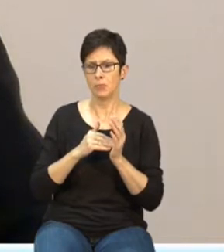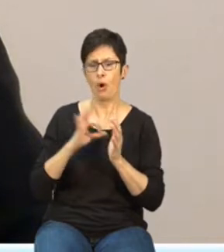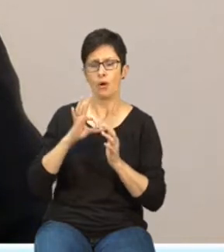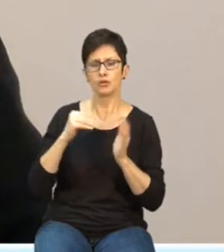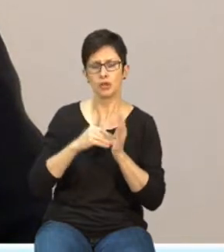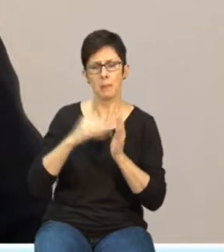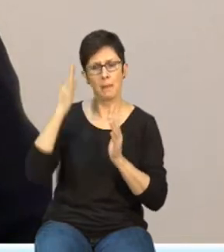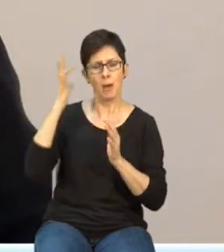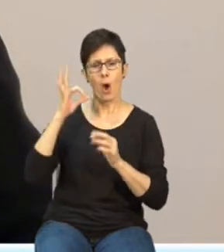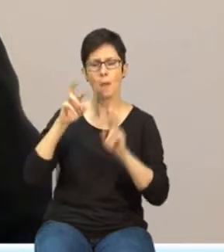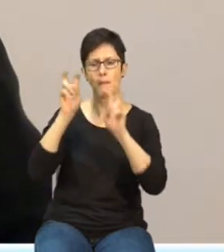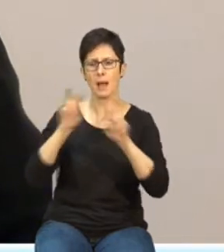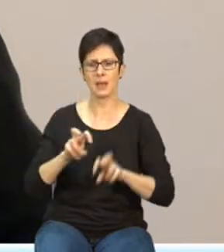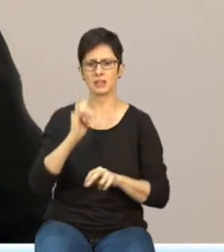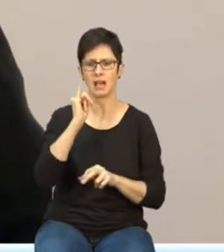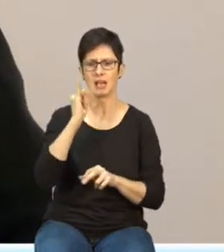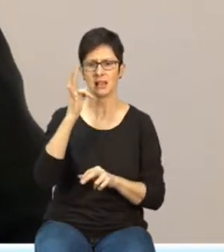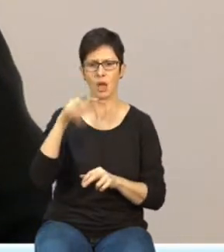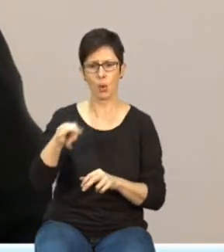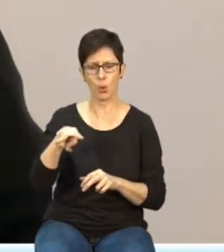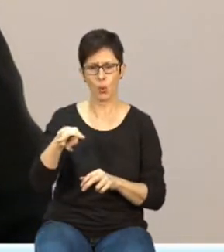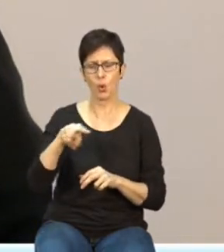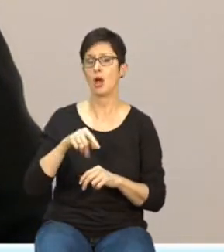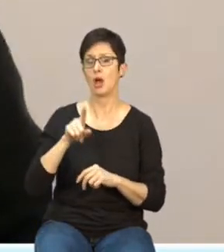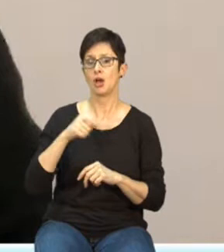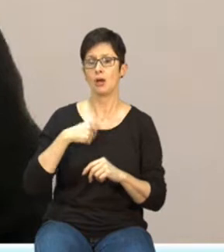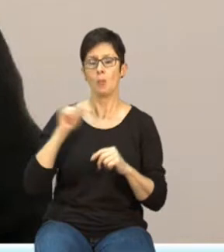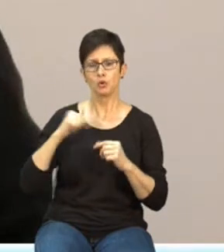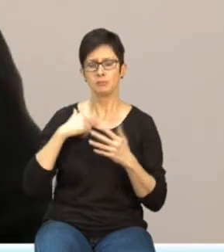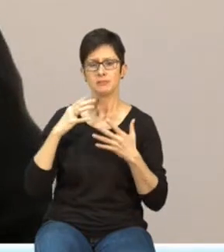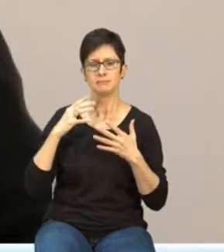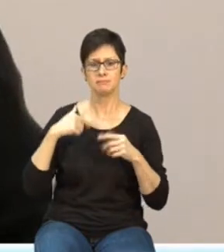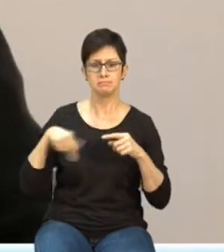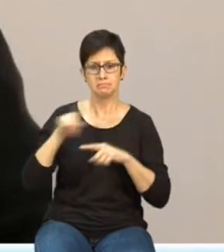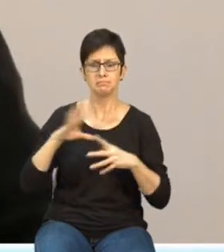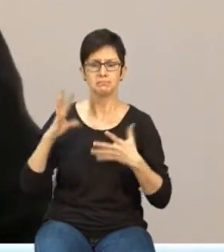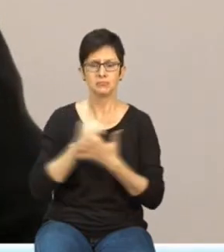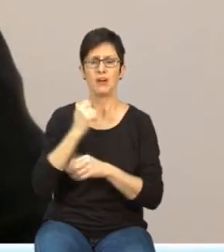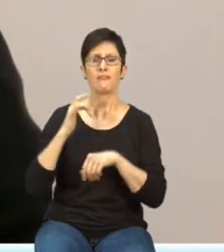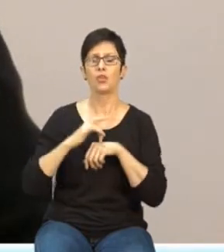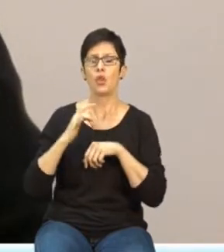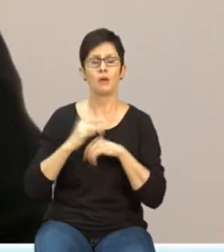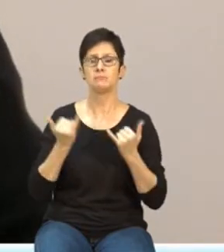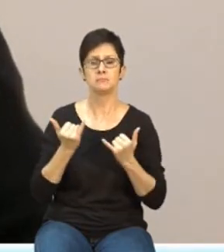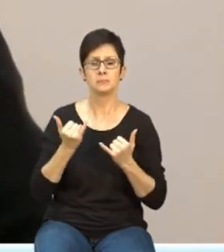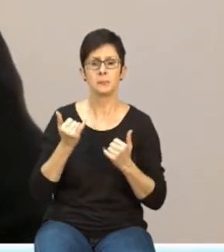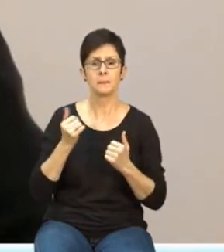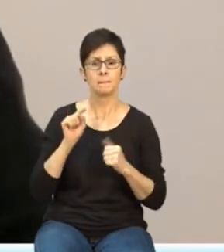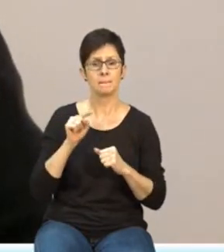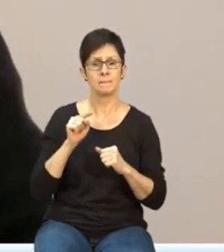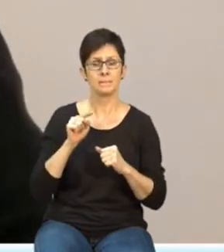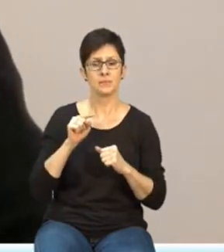badania itu jednym z naszych badań doszliśmy do takiego wniosku że być może